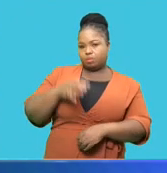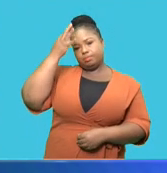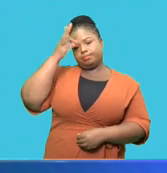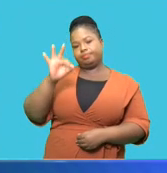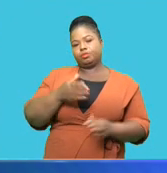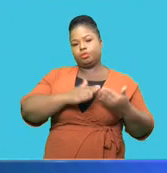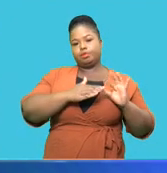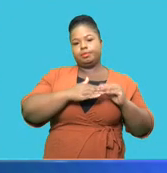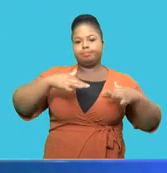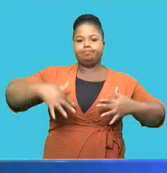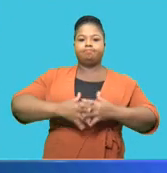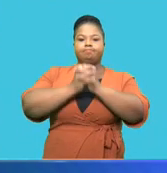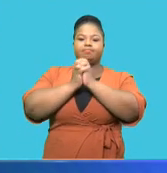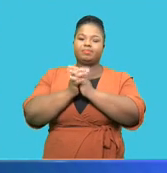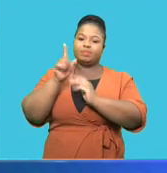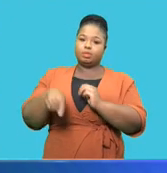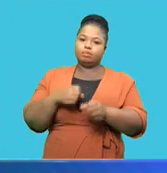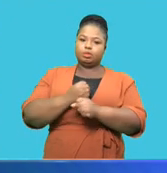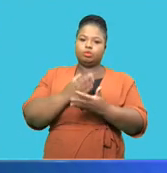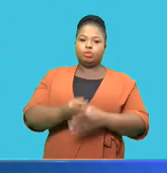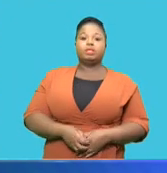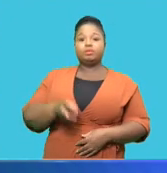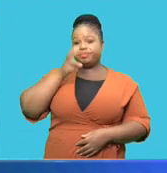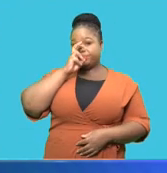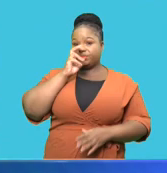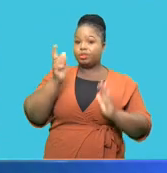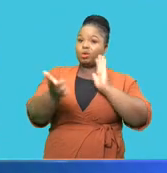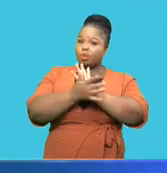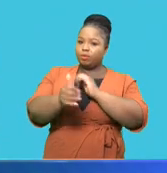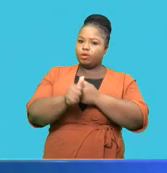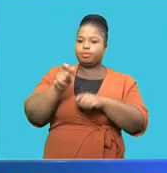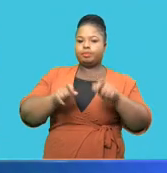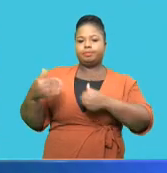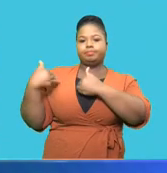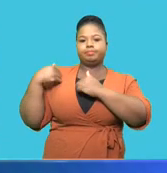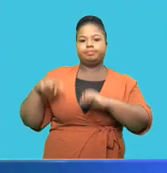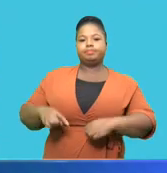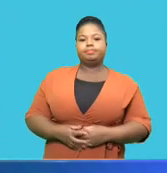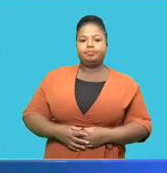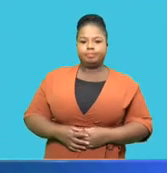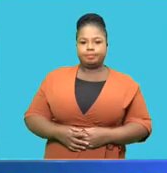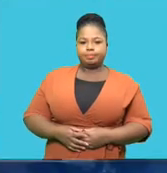urhulumente noluntu bamanyane ekunyanzeliseni umthetho naseqinisekiseni ukhuseleko loluntu.